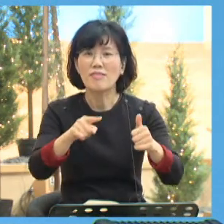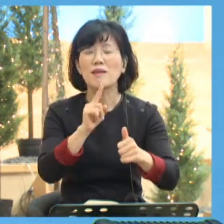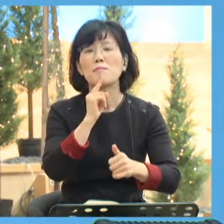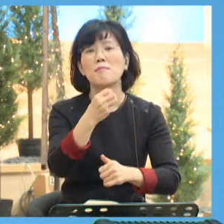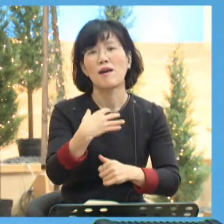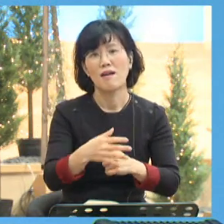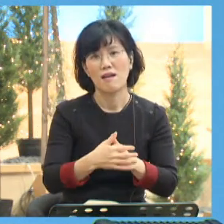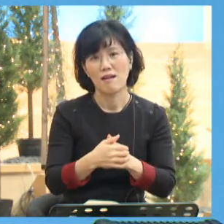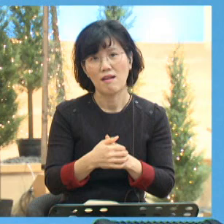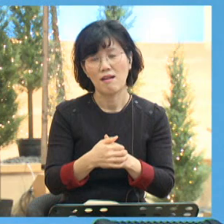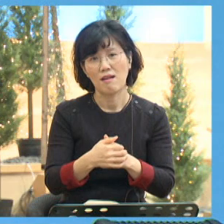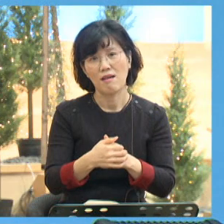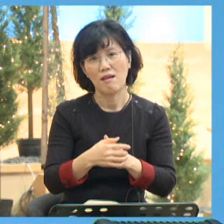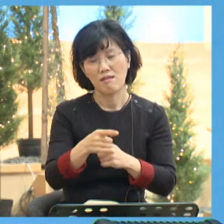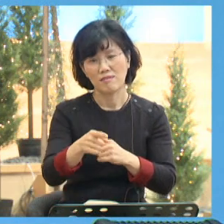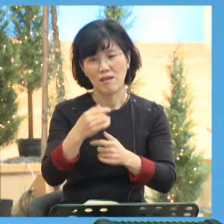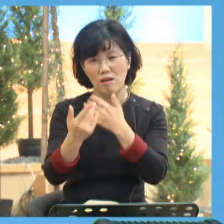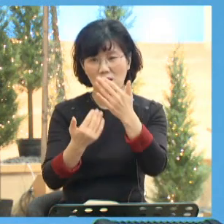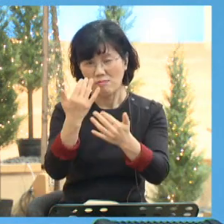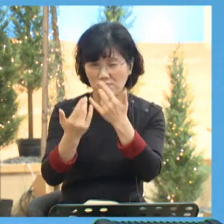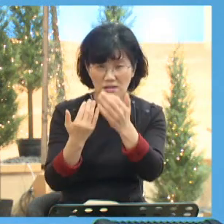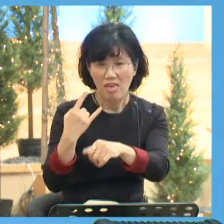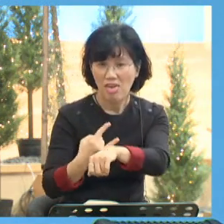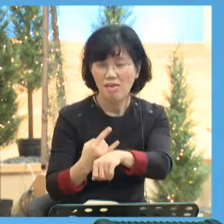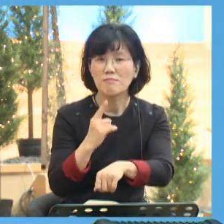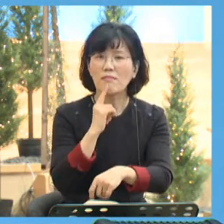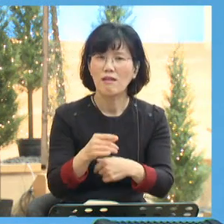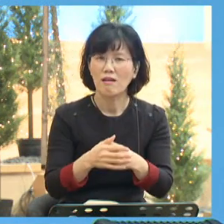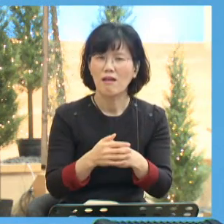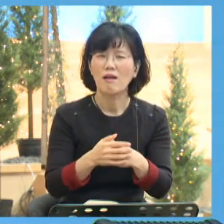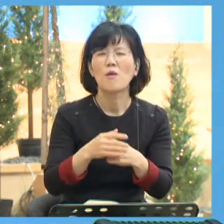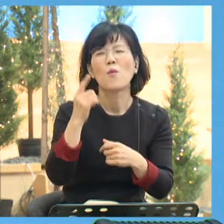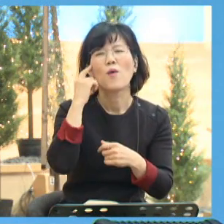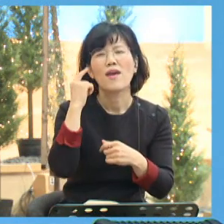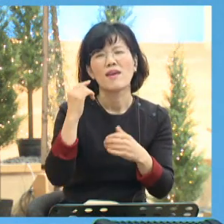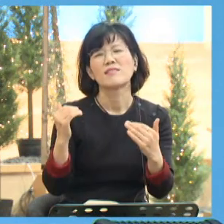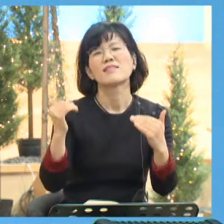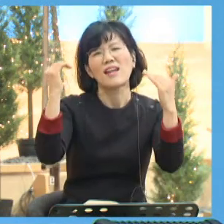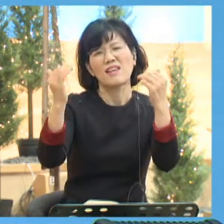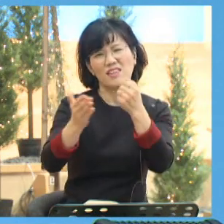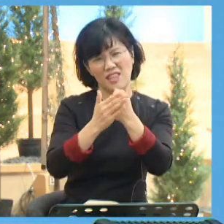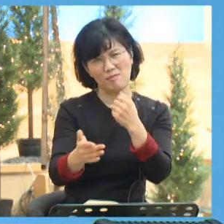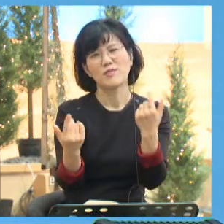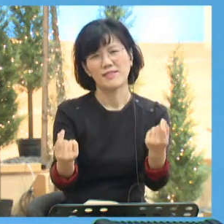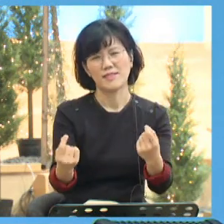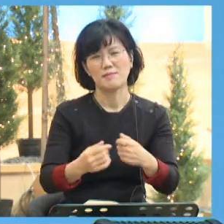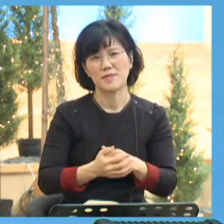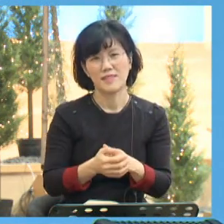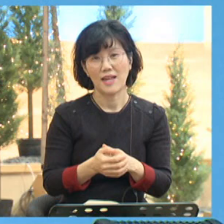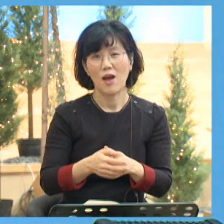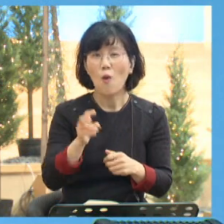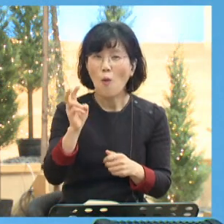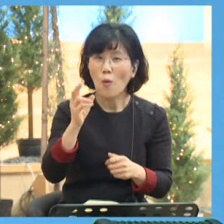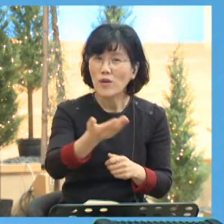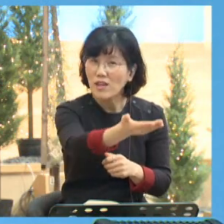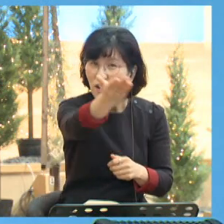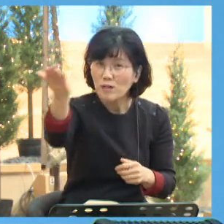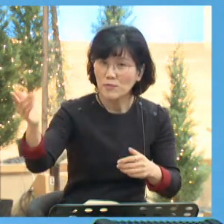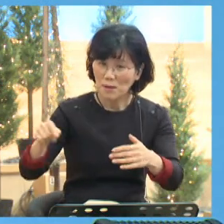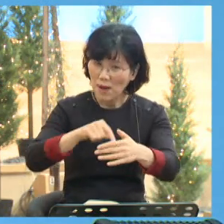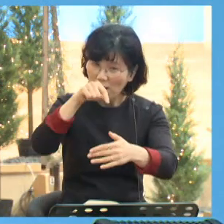사람들 입 딱 불 싸질러 버리겠다고 나오는 거 잘 안하니까 고기나 여러분 속에